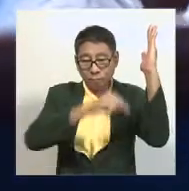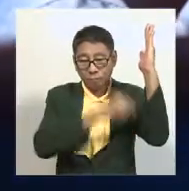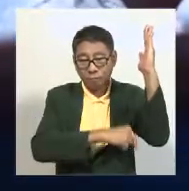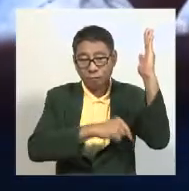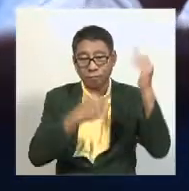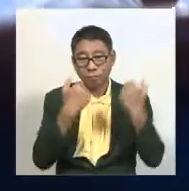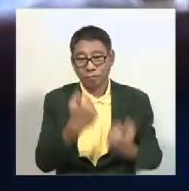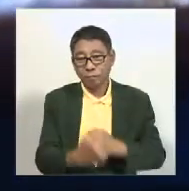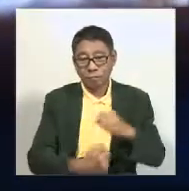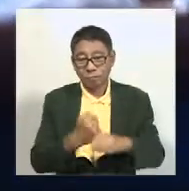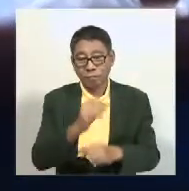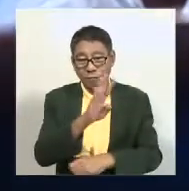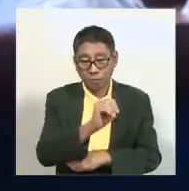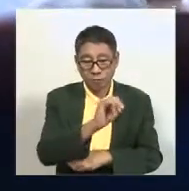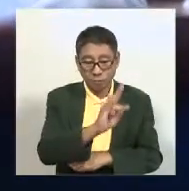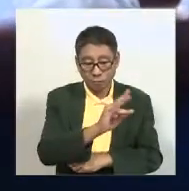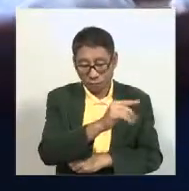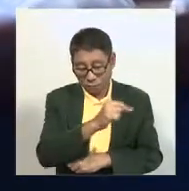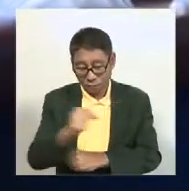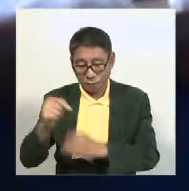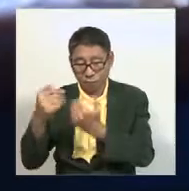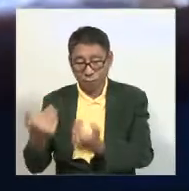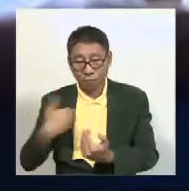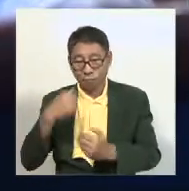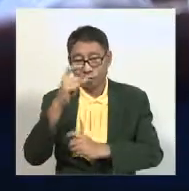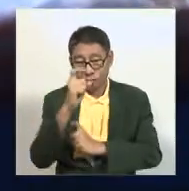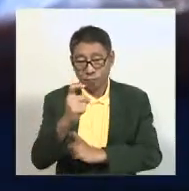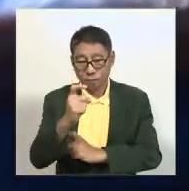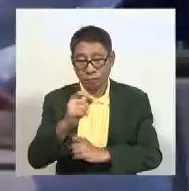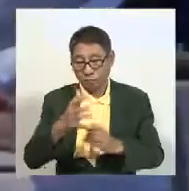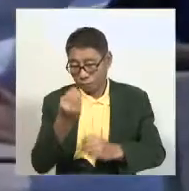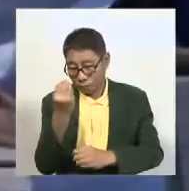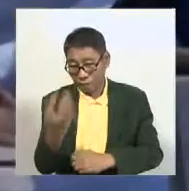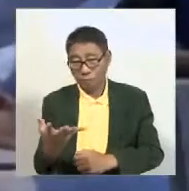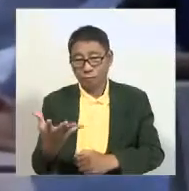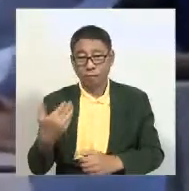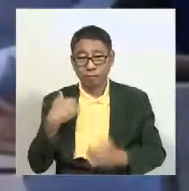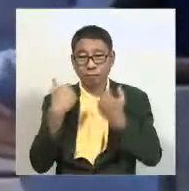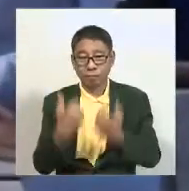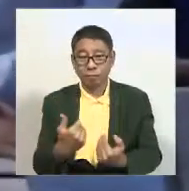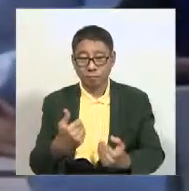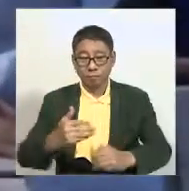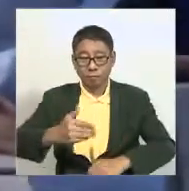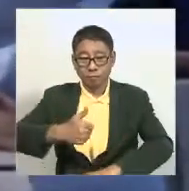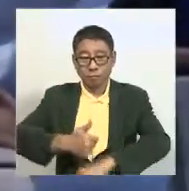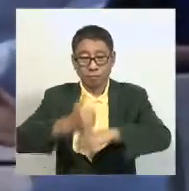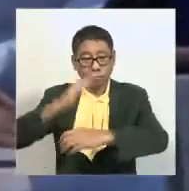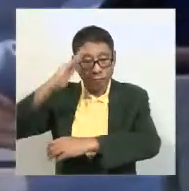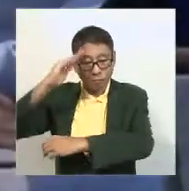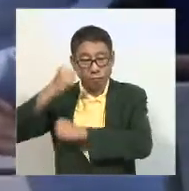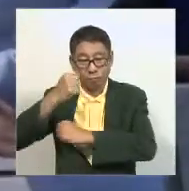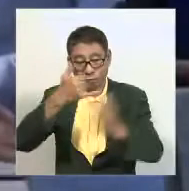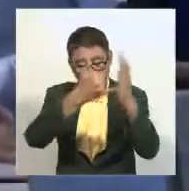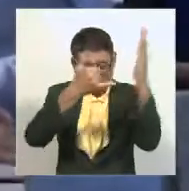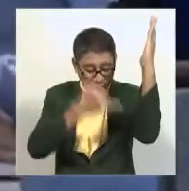แต่ปี2547จนถึงปัจจุบันทำให้มีผู้เสียชีวิตเป็นจำนวนมากในช่วงที่ผบ.ทบ.ได้ลงไปปฏิบัติหน้าที่